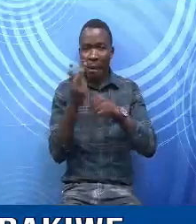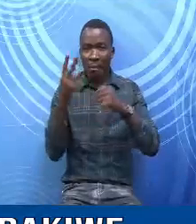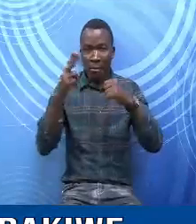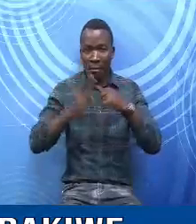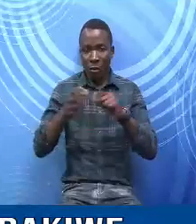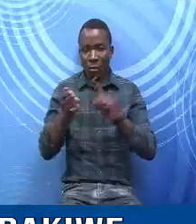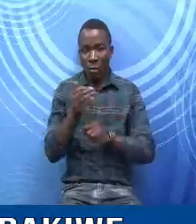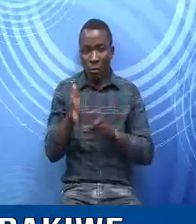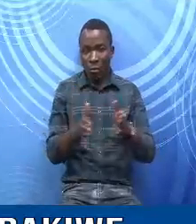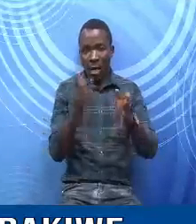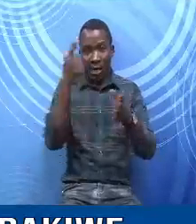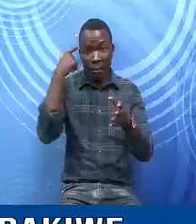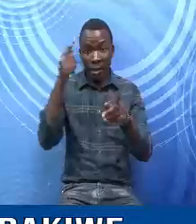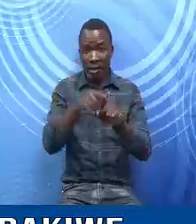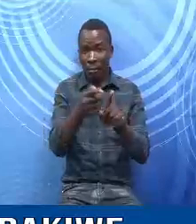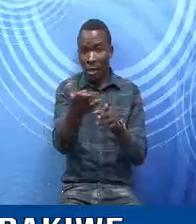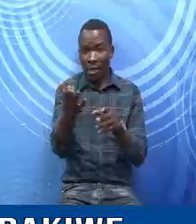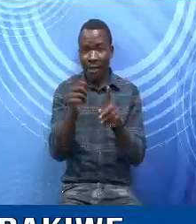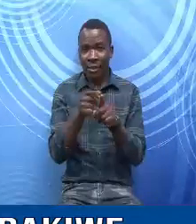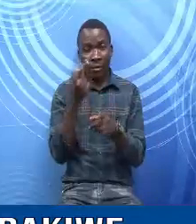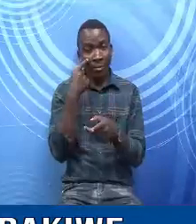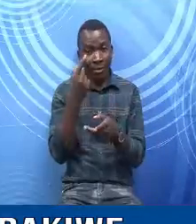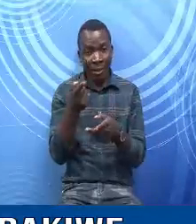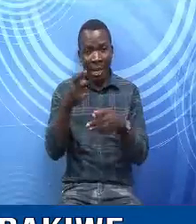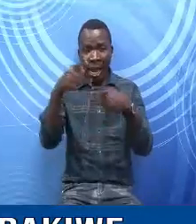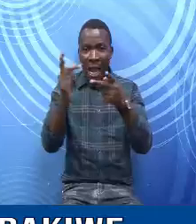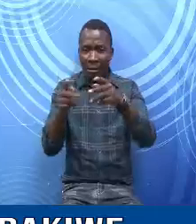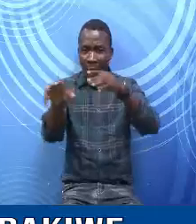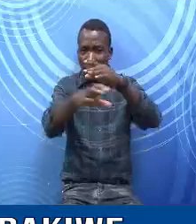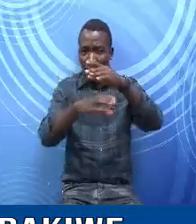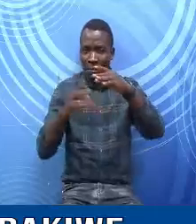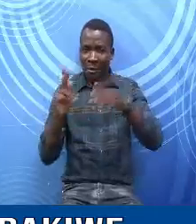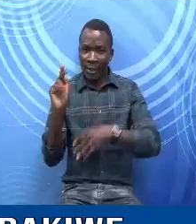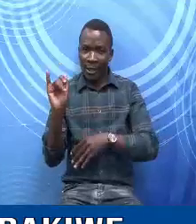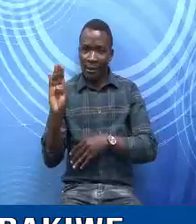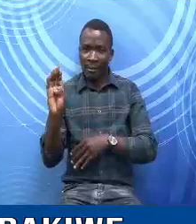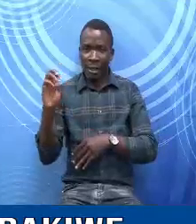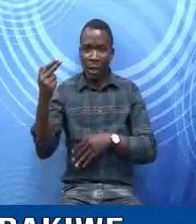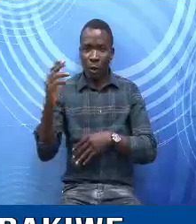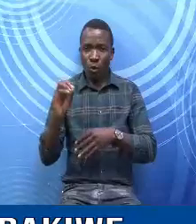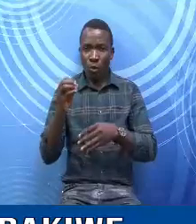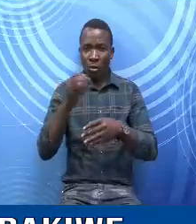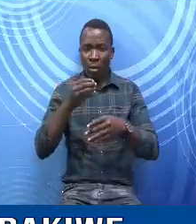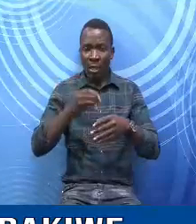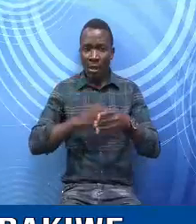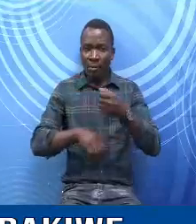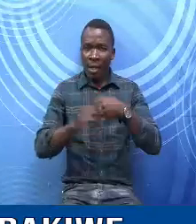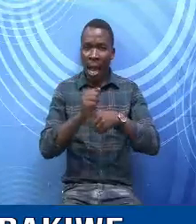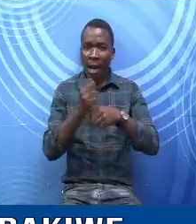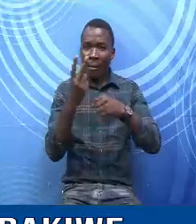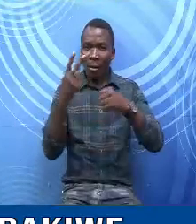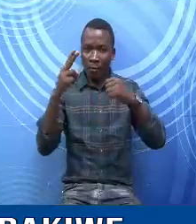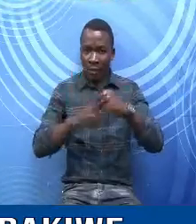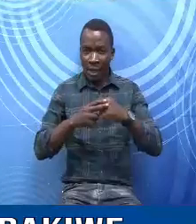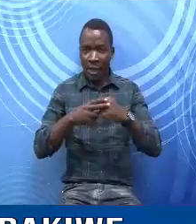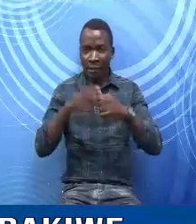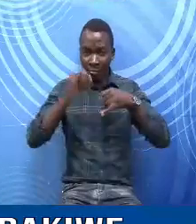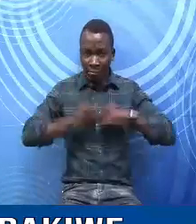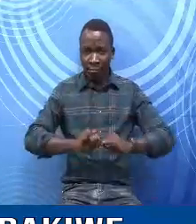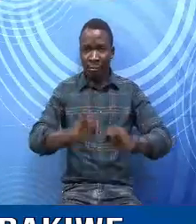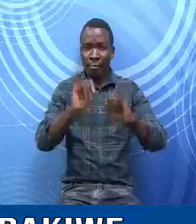wa kaburimbo nk'uyu, kuko mu bibona bira bice byose bya Kibeho imyaka 27 imvugo ibaye ingiro, babonye umuhanda